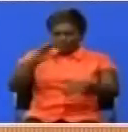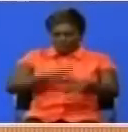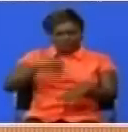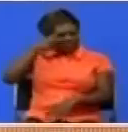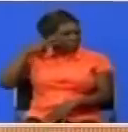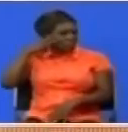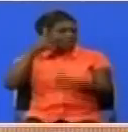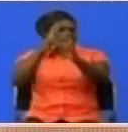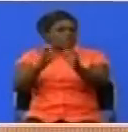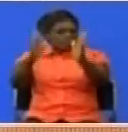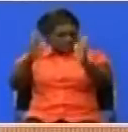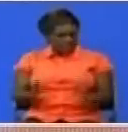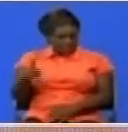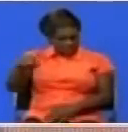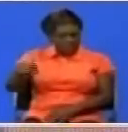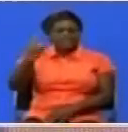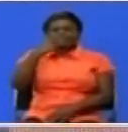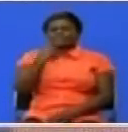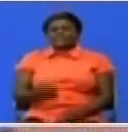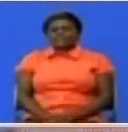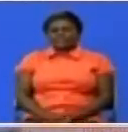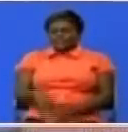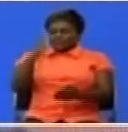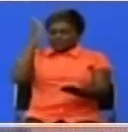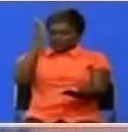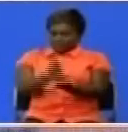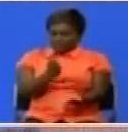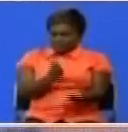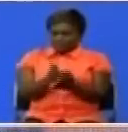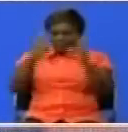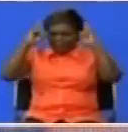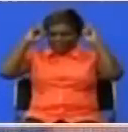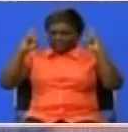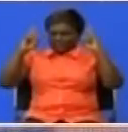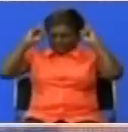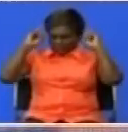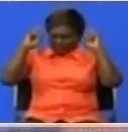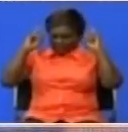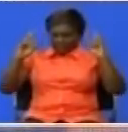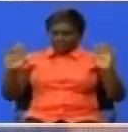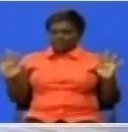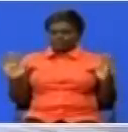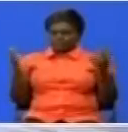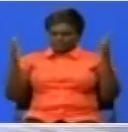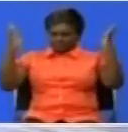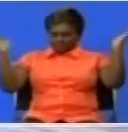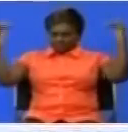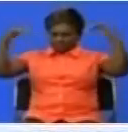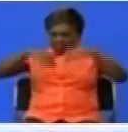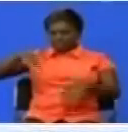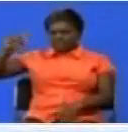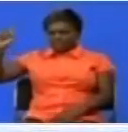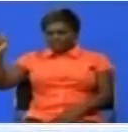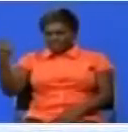Ni kuambua uwanja ni wako. Naam, bila shaka Mashirimani, hafla iliyohudhuriwa na Rais wa